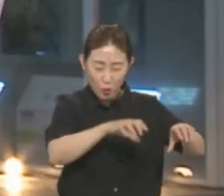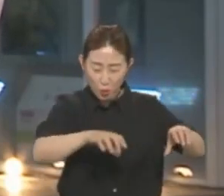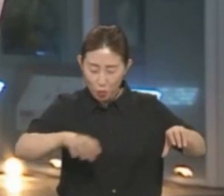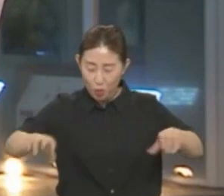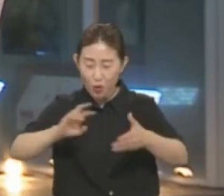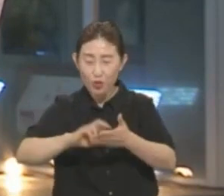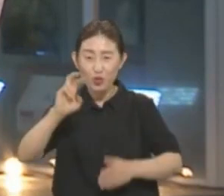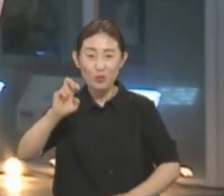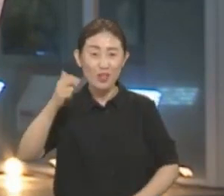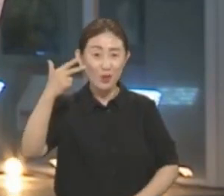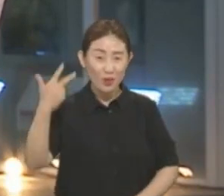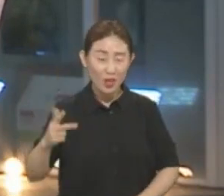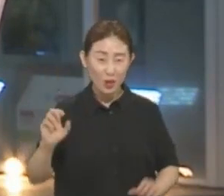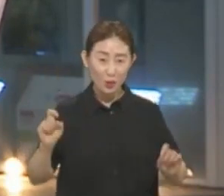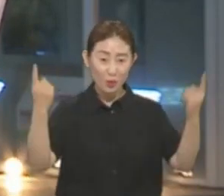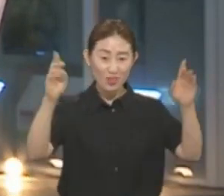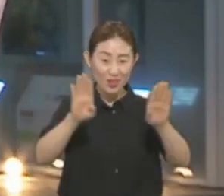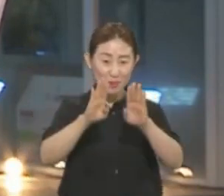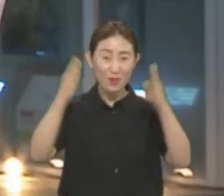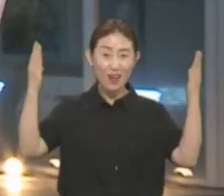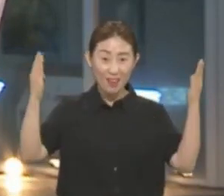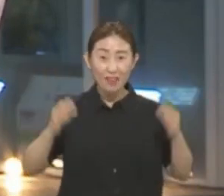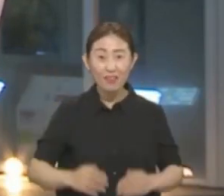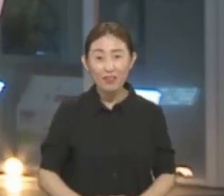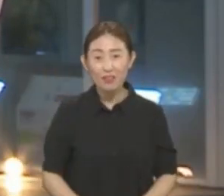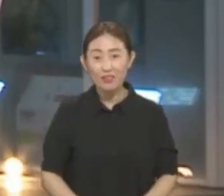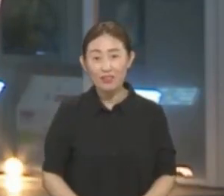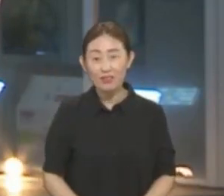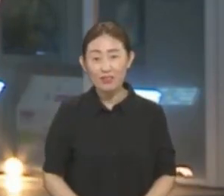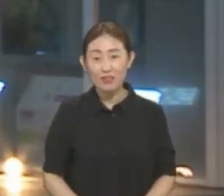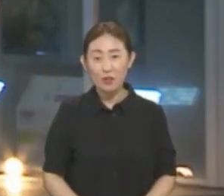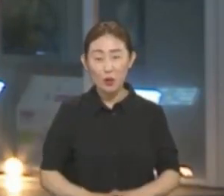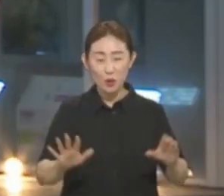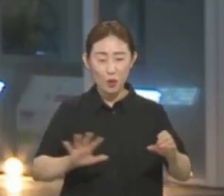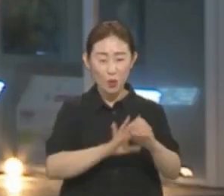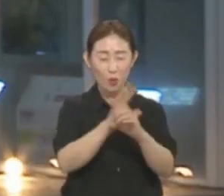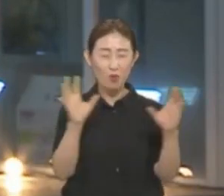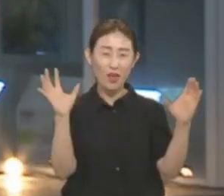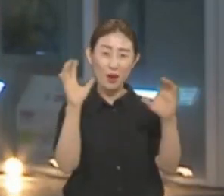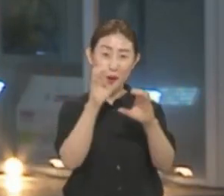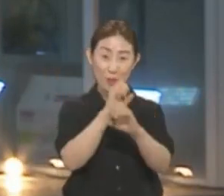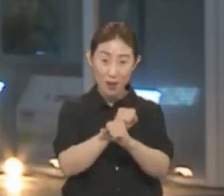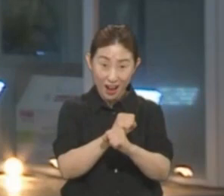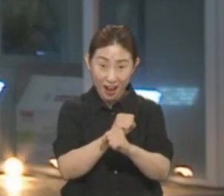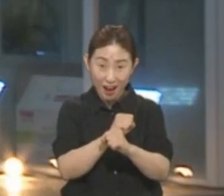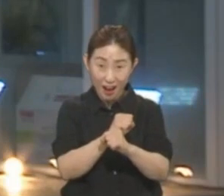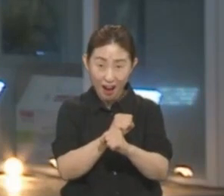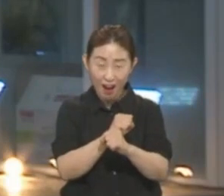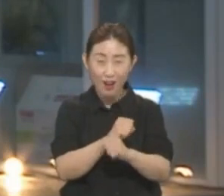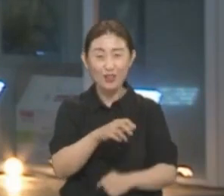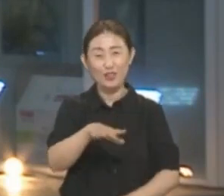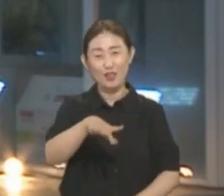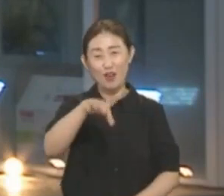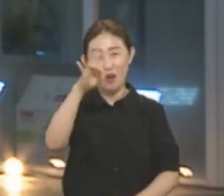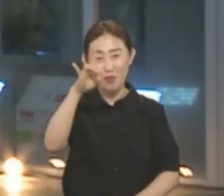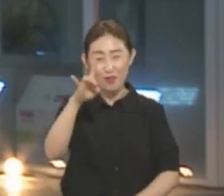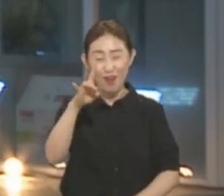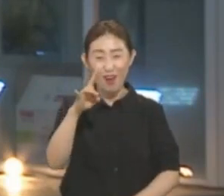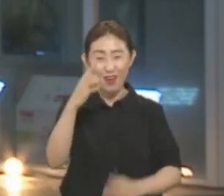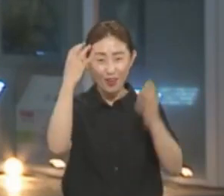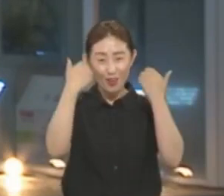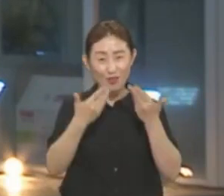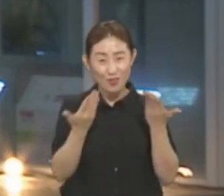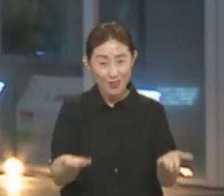해수욕장들이 다 이제 일제히 개장을 하게 되는데요. 특히 이제 올해는 코로나가 이제 사실상 종식된 이후에 네. 처음 맞는 또 여름 휴가이기